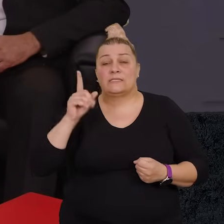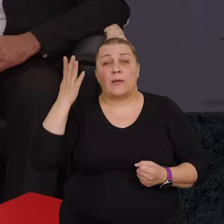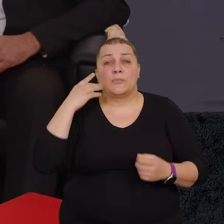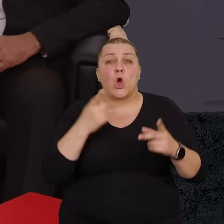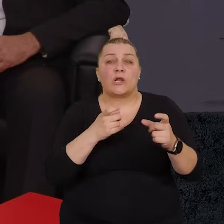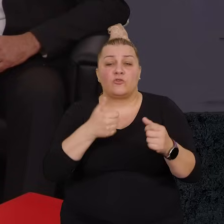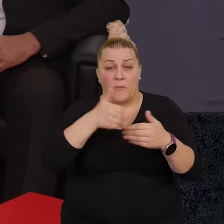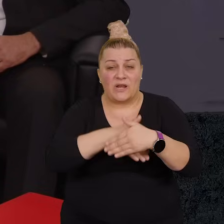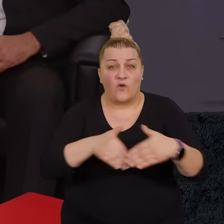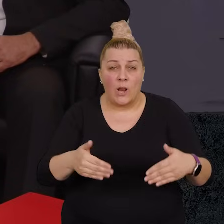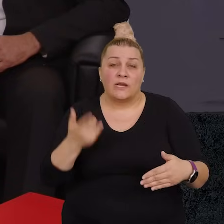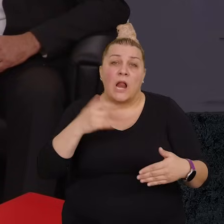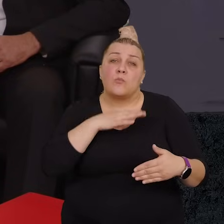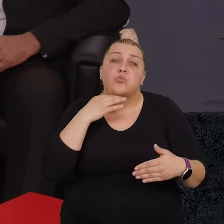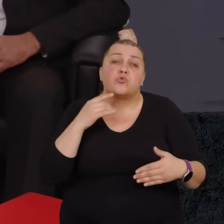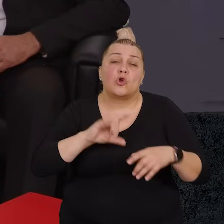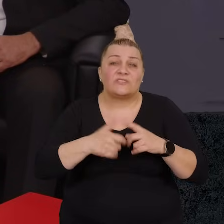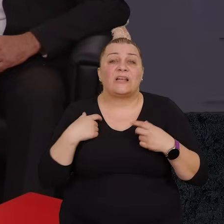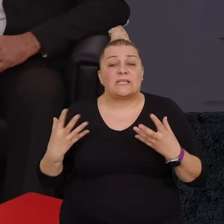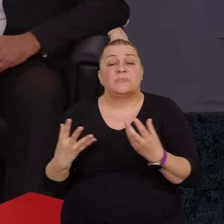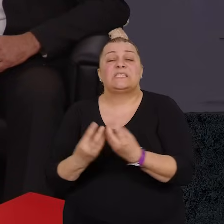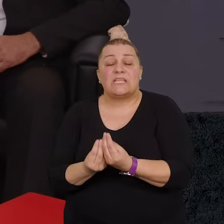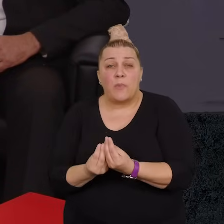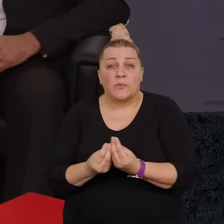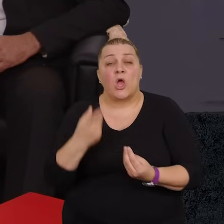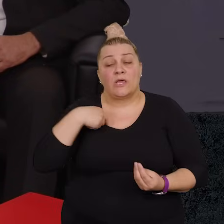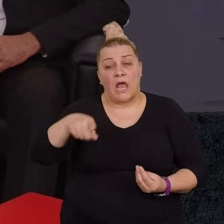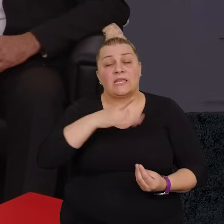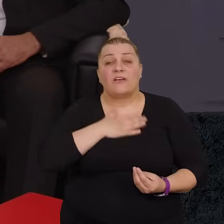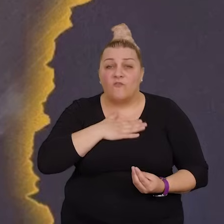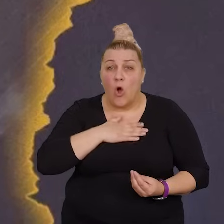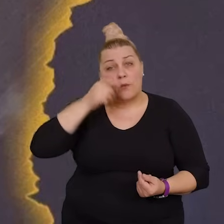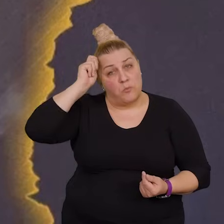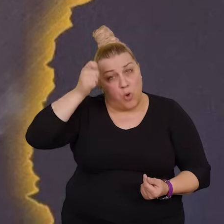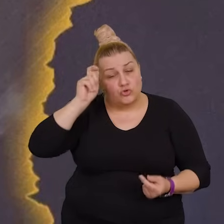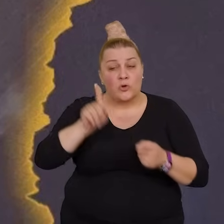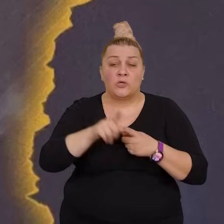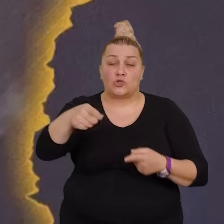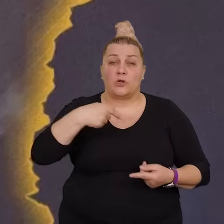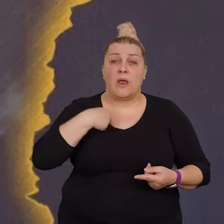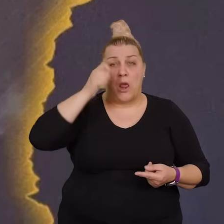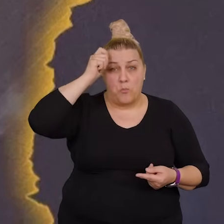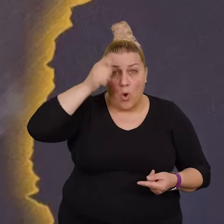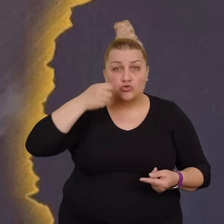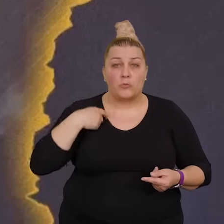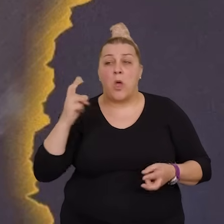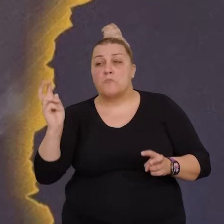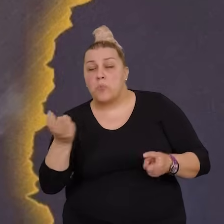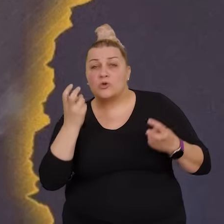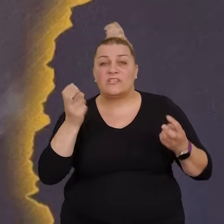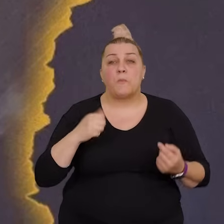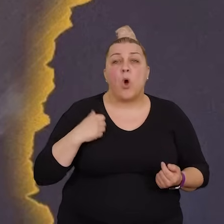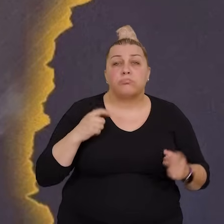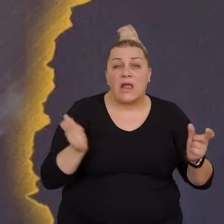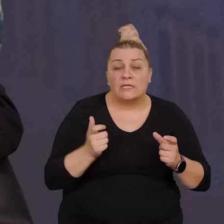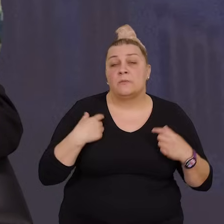sam masu stvari s njima i to su moji prijatelji koje ja volim, poštuju, oni mene poštuju, pozivamo se na razne obljetnice i družimo se zajedno.